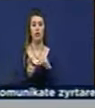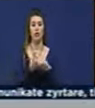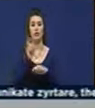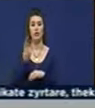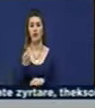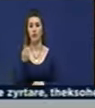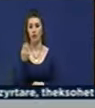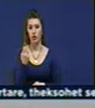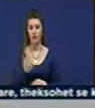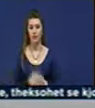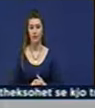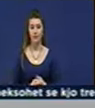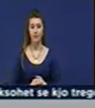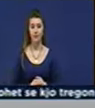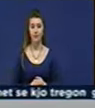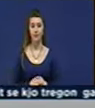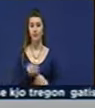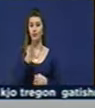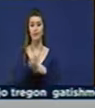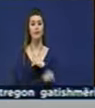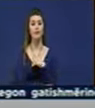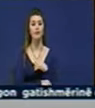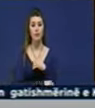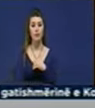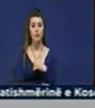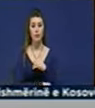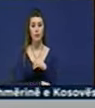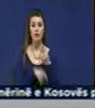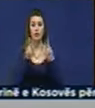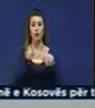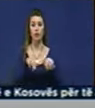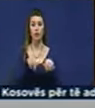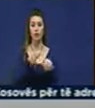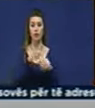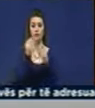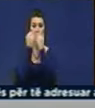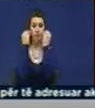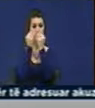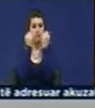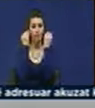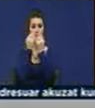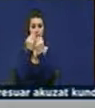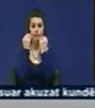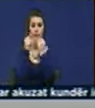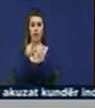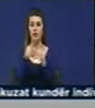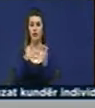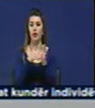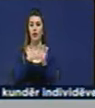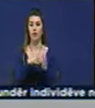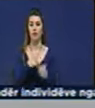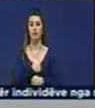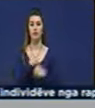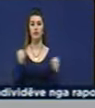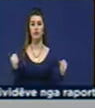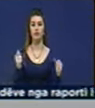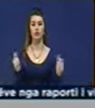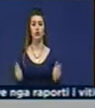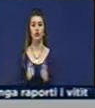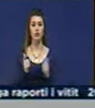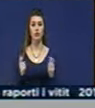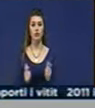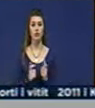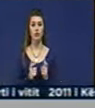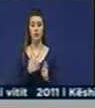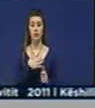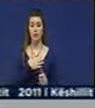Prishtinës. Nga ky universitet u pajise me dituri dhe njëkohësisht përforcua ndjenjen tonë kombëtare. Kosova për ne